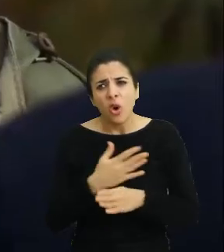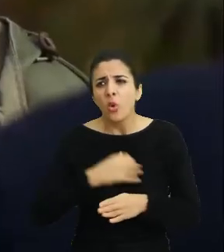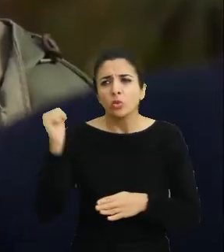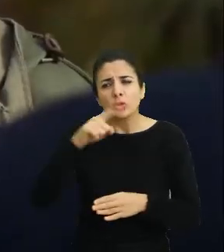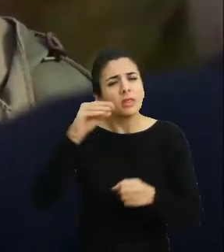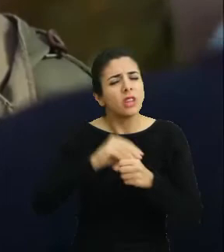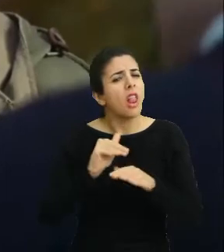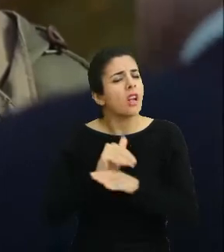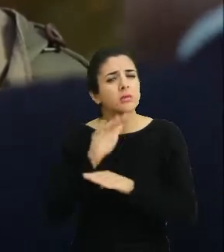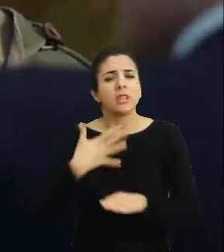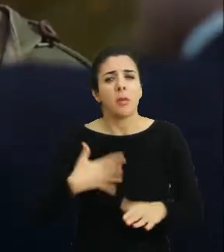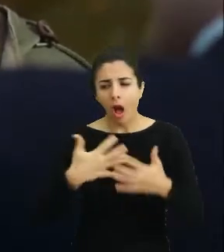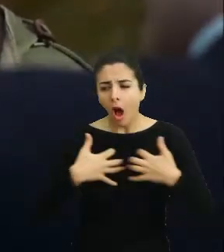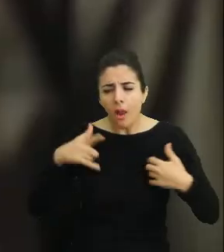istemem.